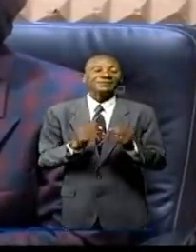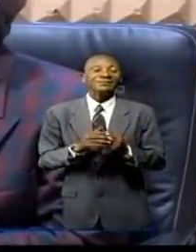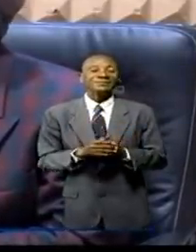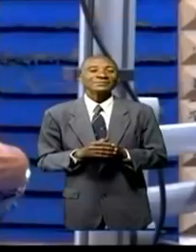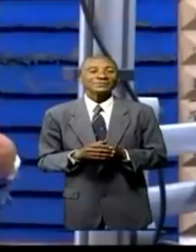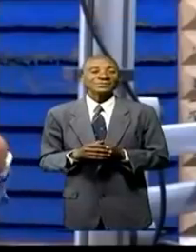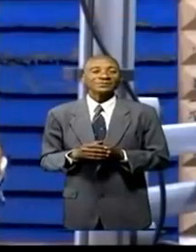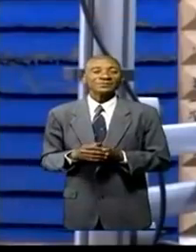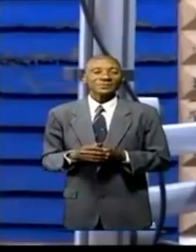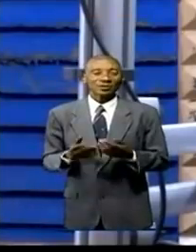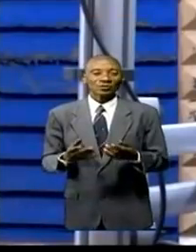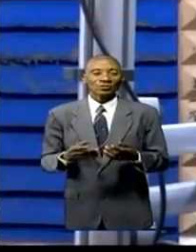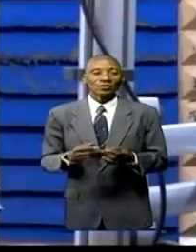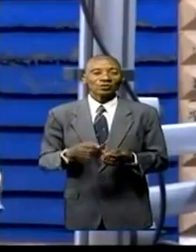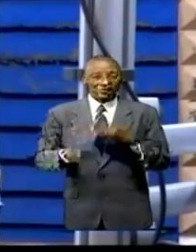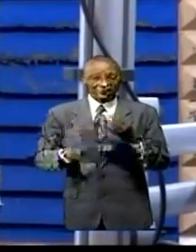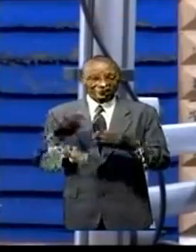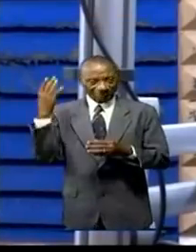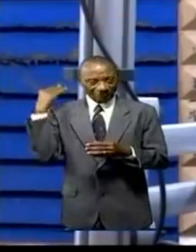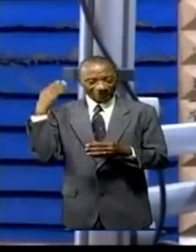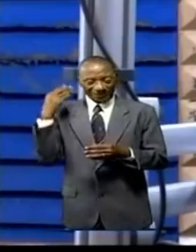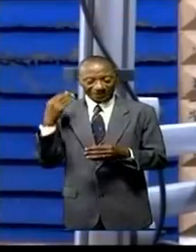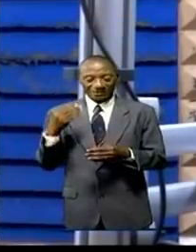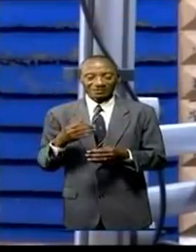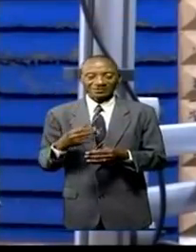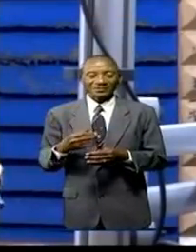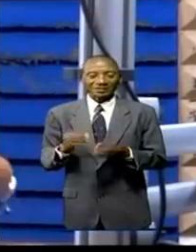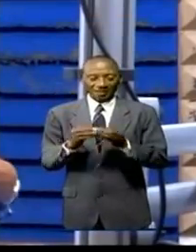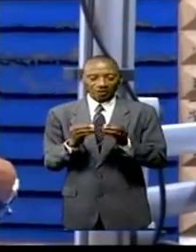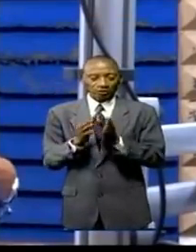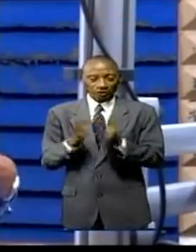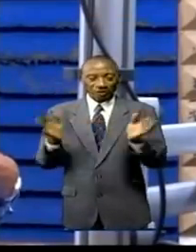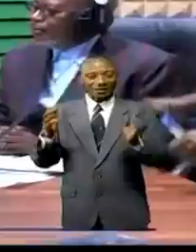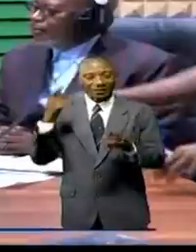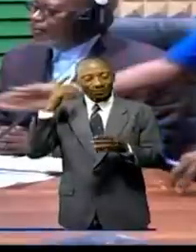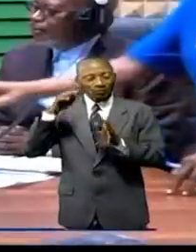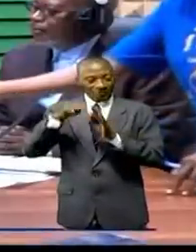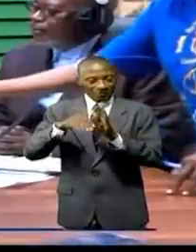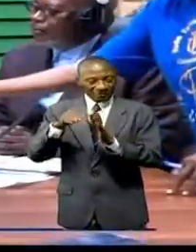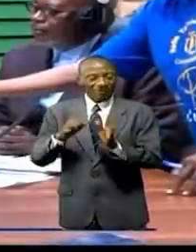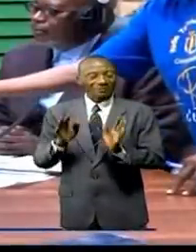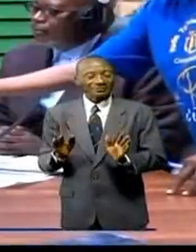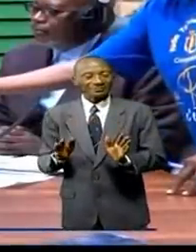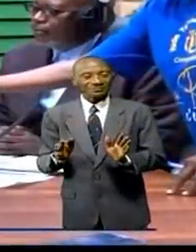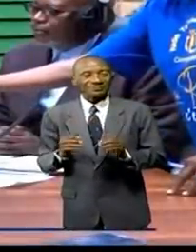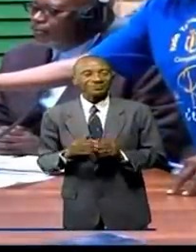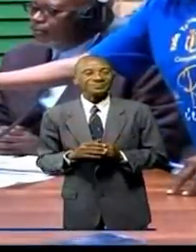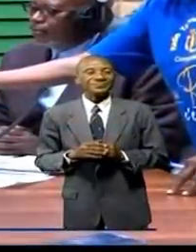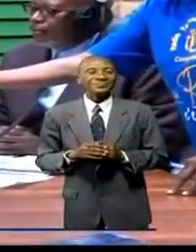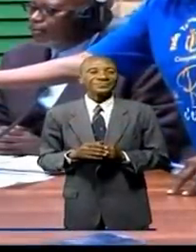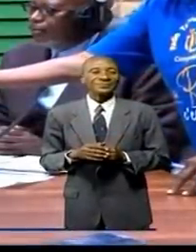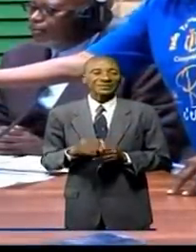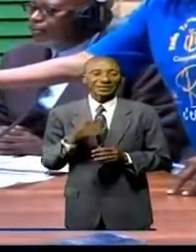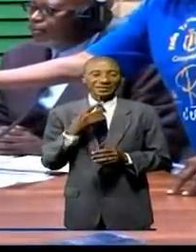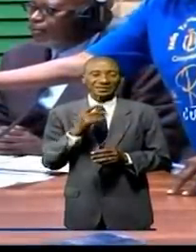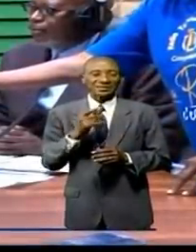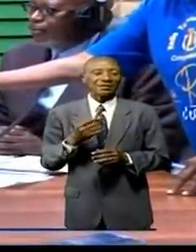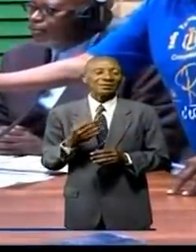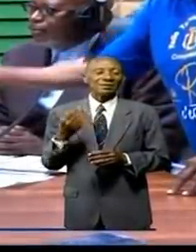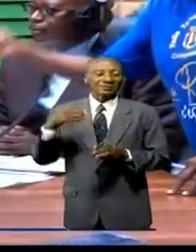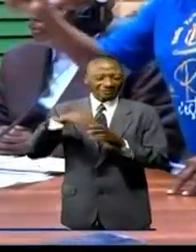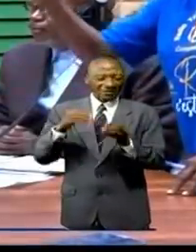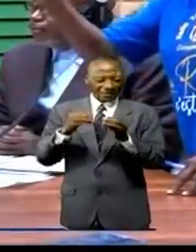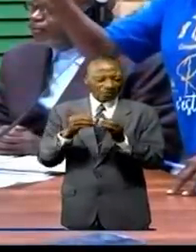aux états généraux de la communication et médias, le ministre Muyaya Katembwe répond. Je ne sais pas si vous faites une démarcation entre